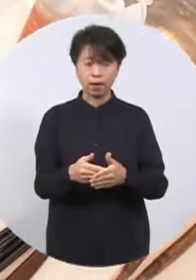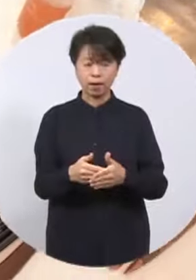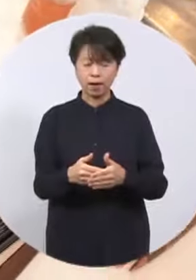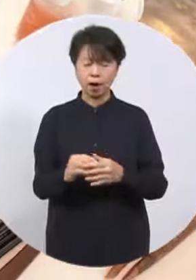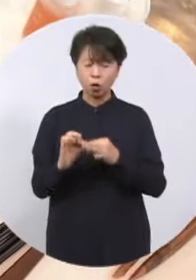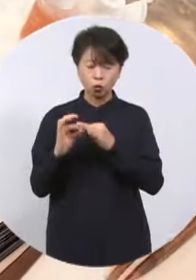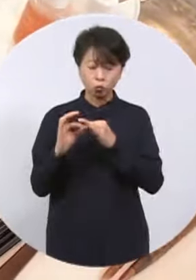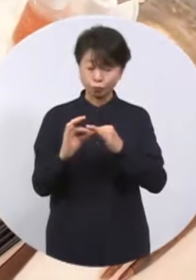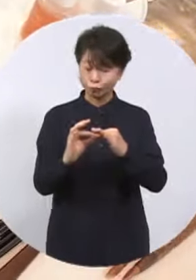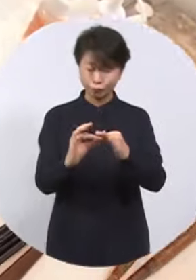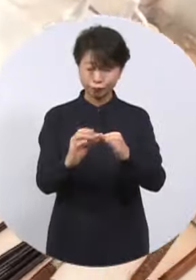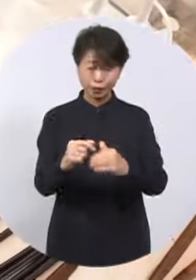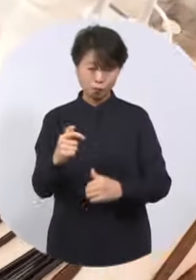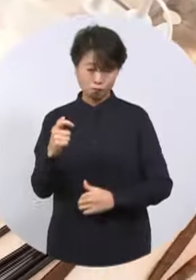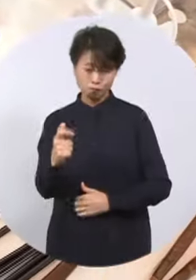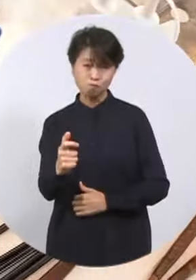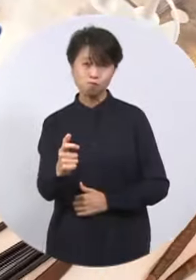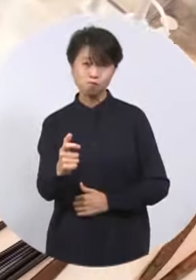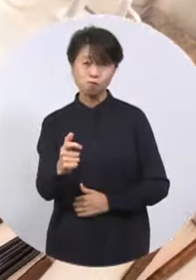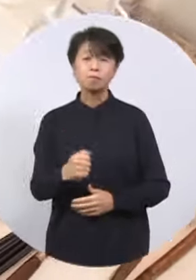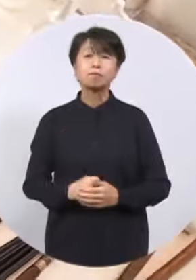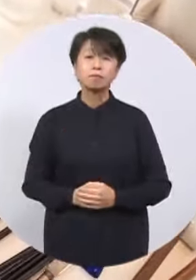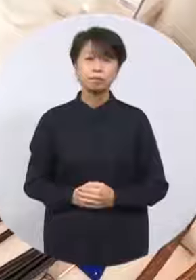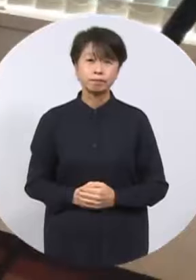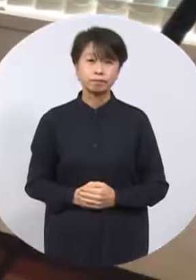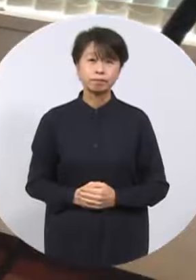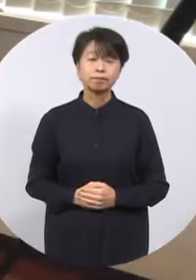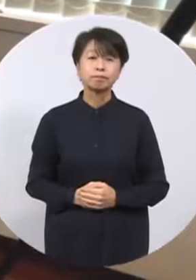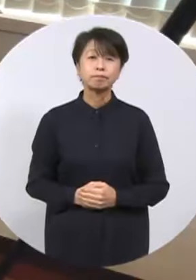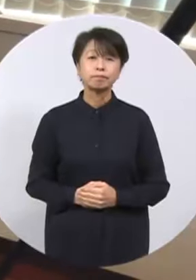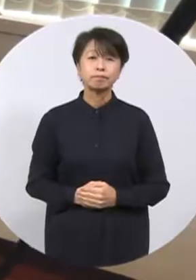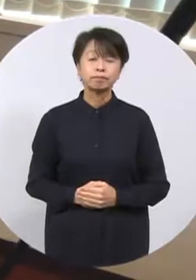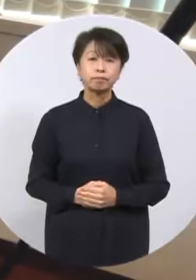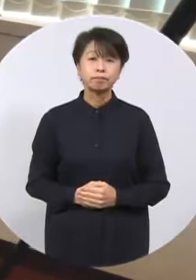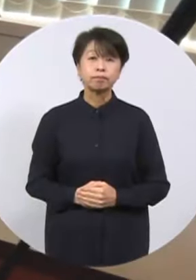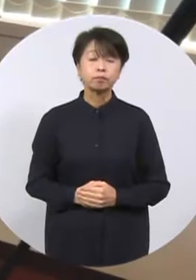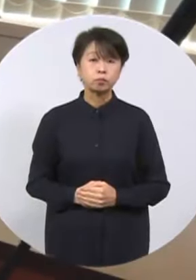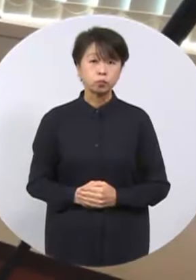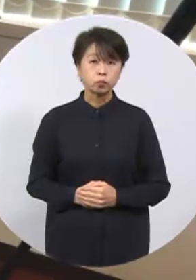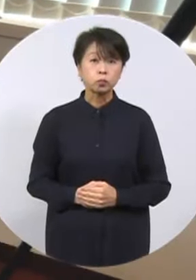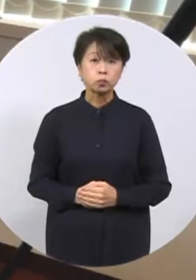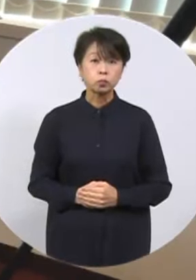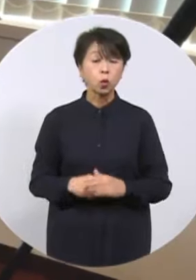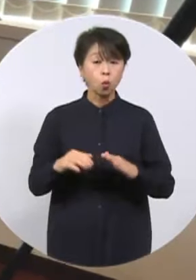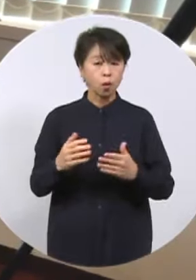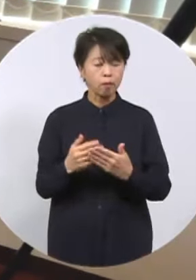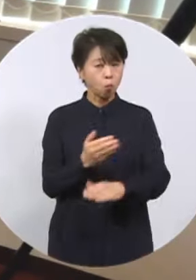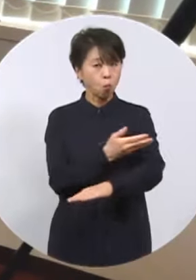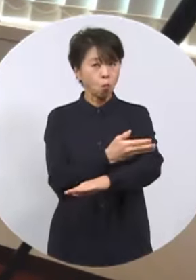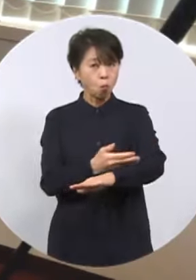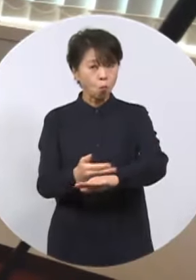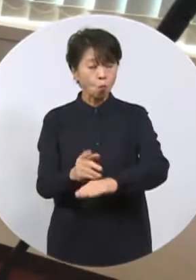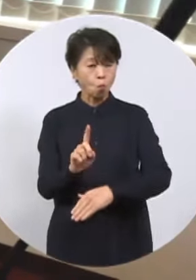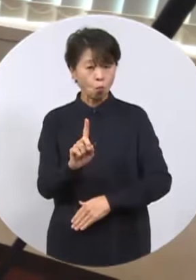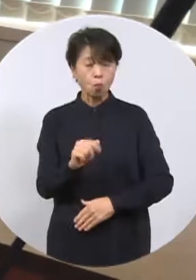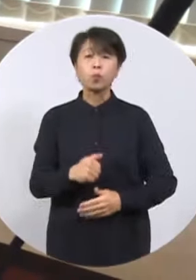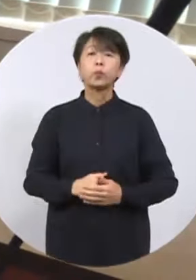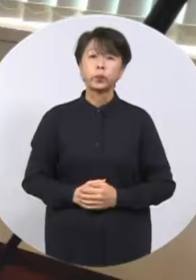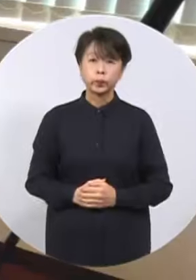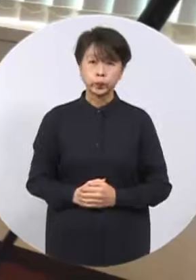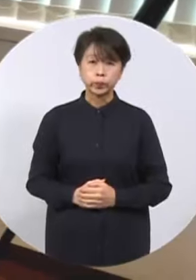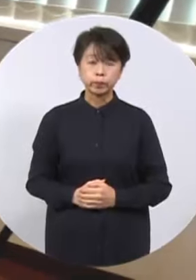百年何千年経ってもこのままこの 絵付けをしていく流れ、はい、工程っていうのはどういった流れなんですか。